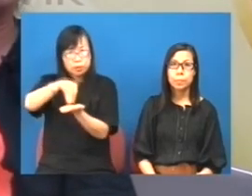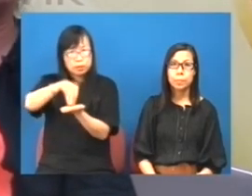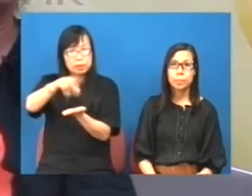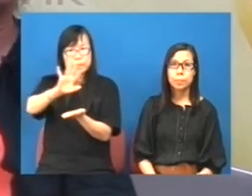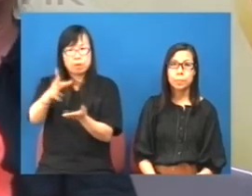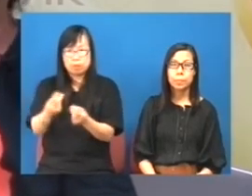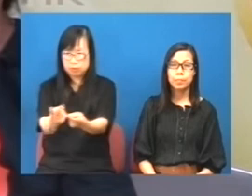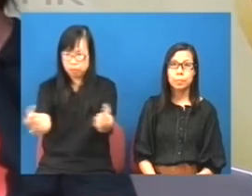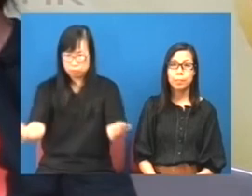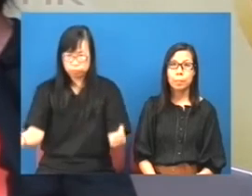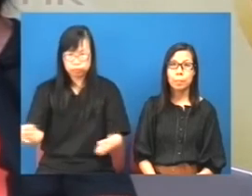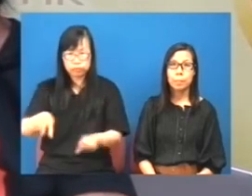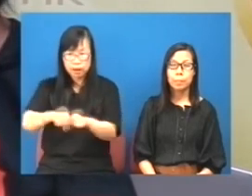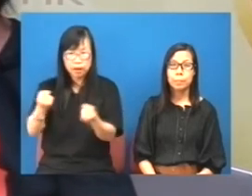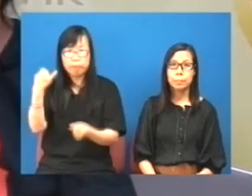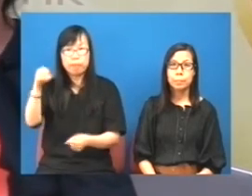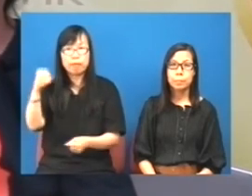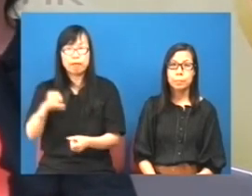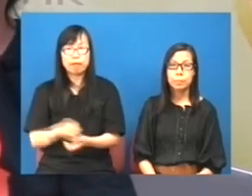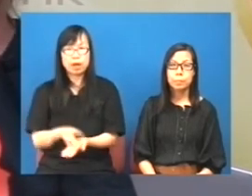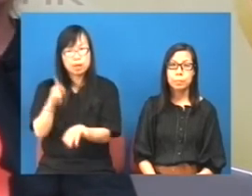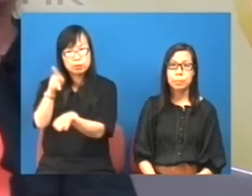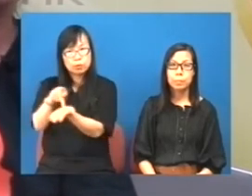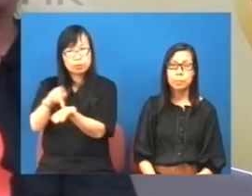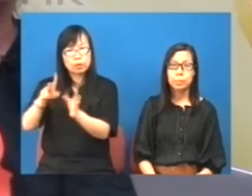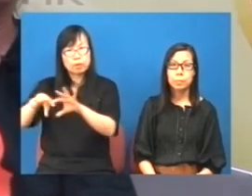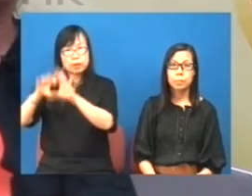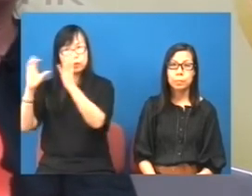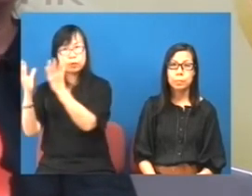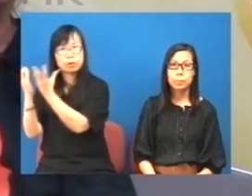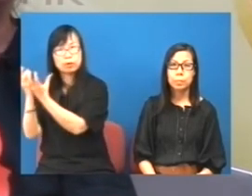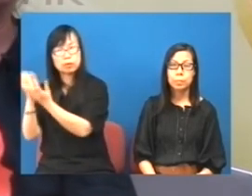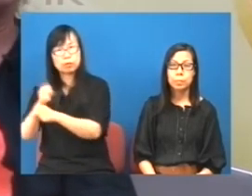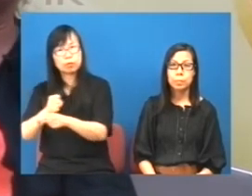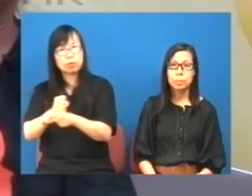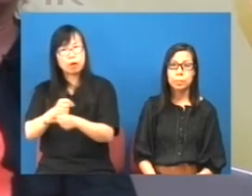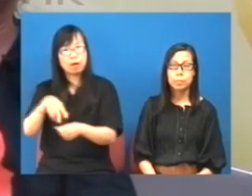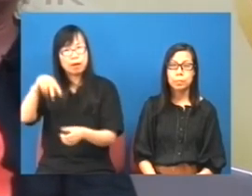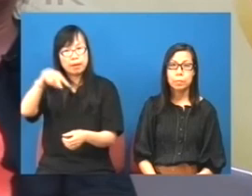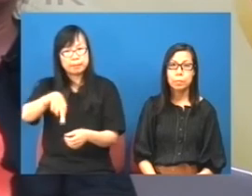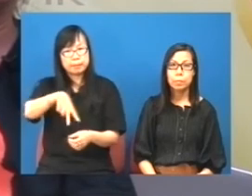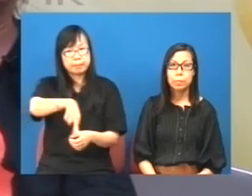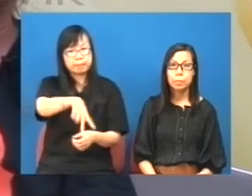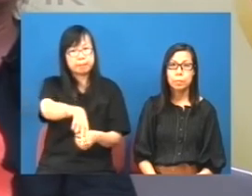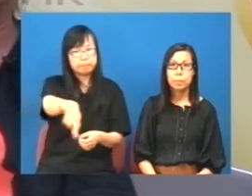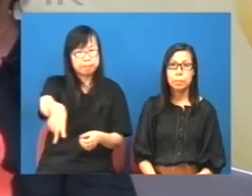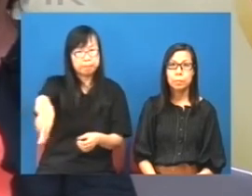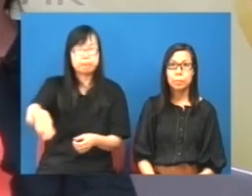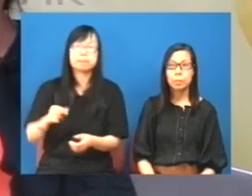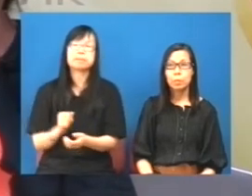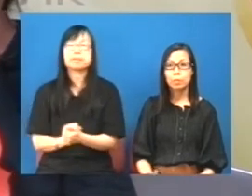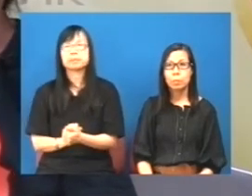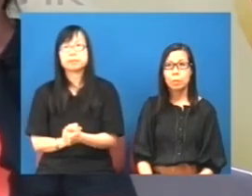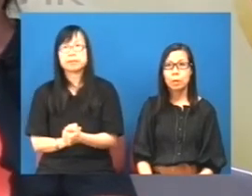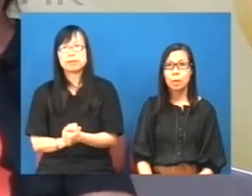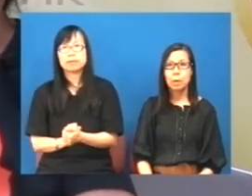不能弄壞草但現在租了很多地方被那些所謂團體搞那就是踩了那草地還有籃球賽呢